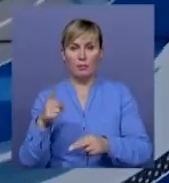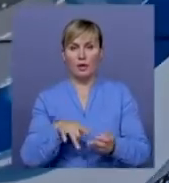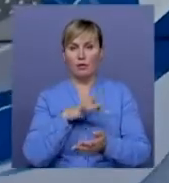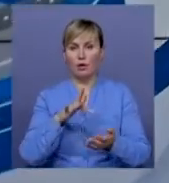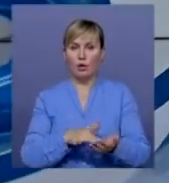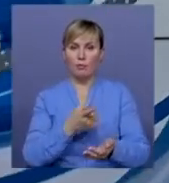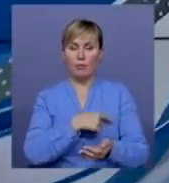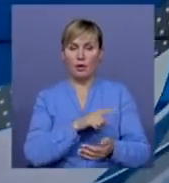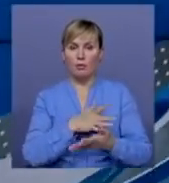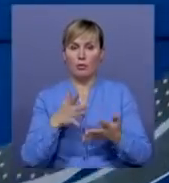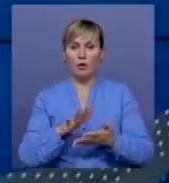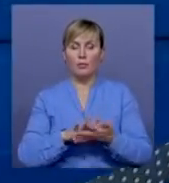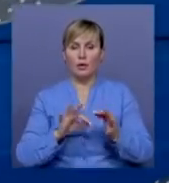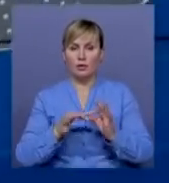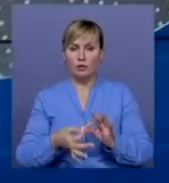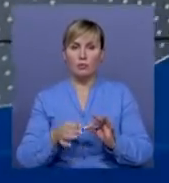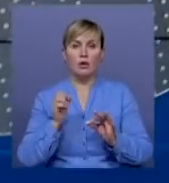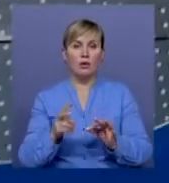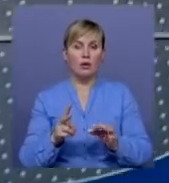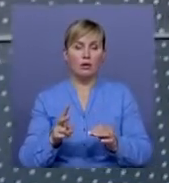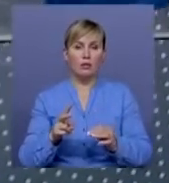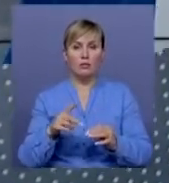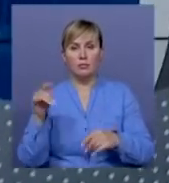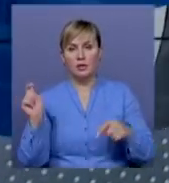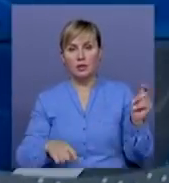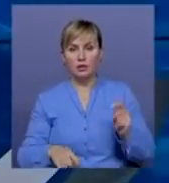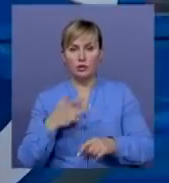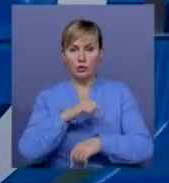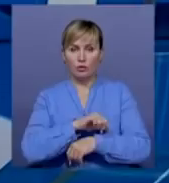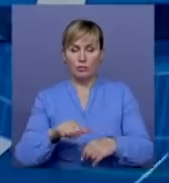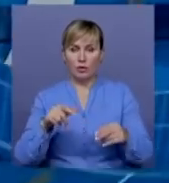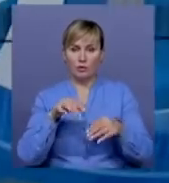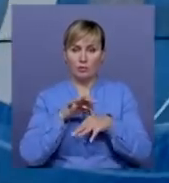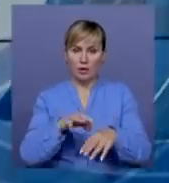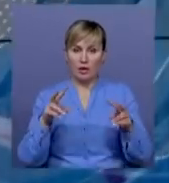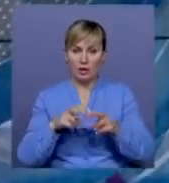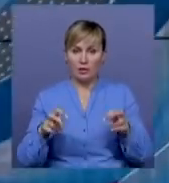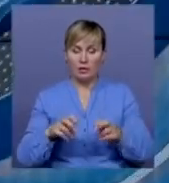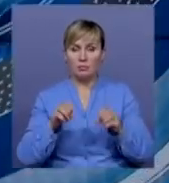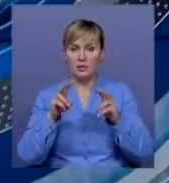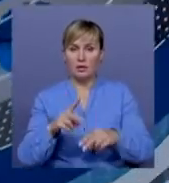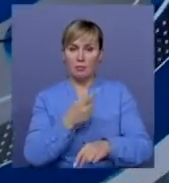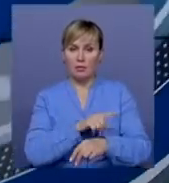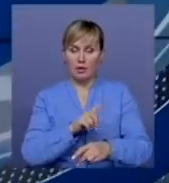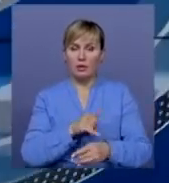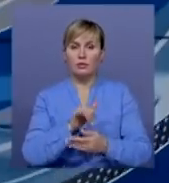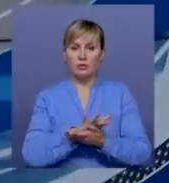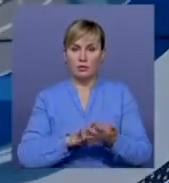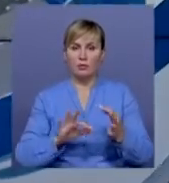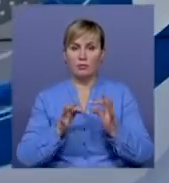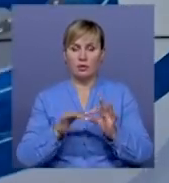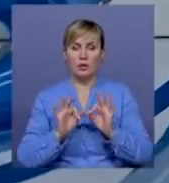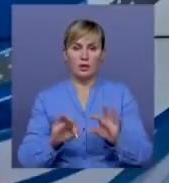горбольнице. Более подробно о том, как прибывшие из-за рубежа казахстанцы проходят обследование в специальных боксах, готов рассказать Сабит